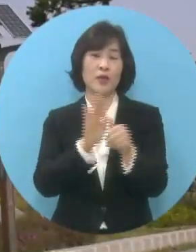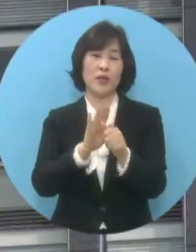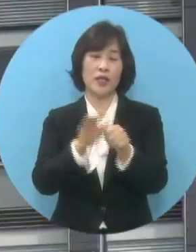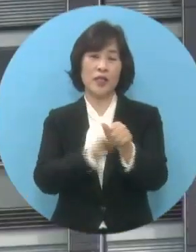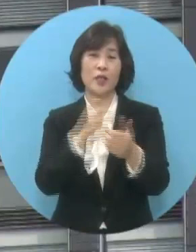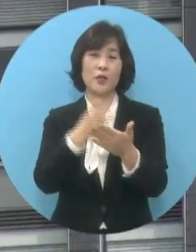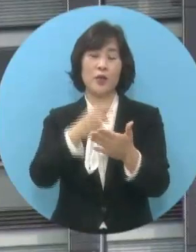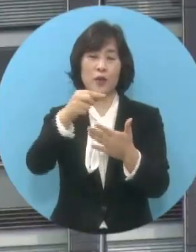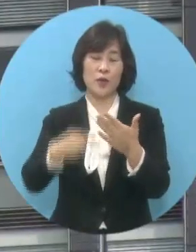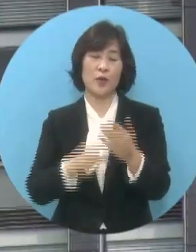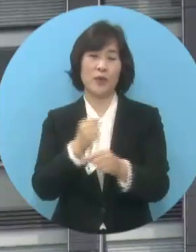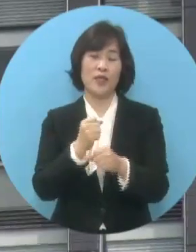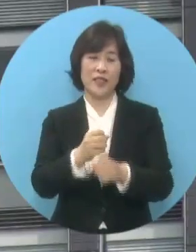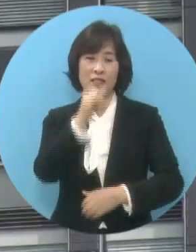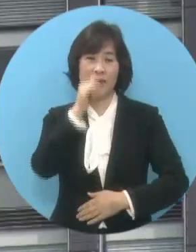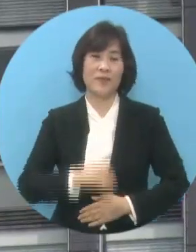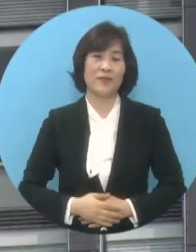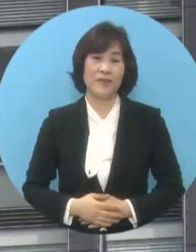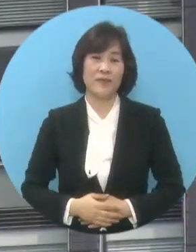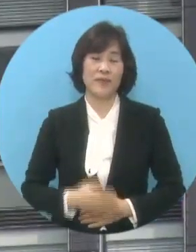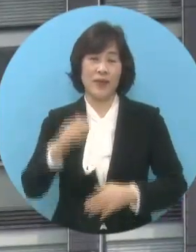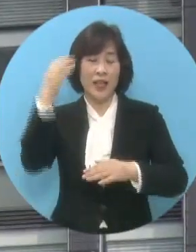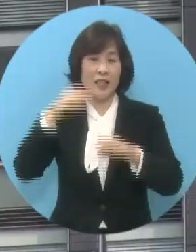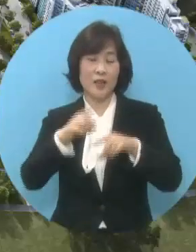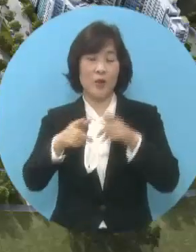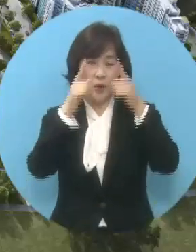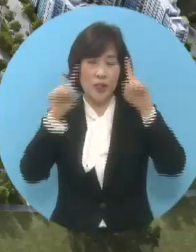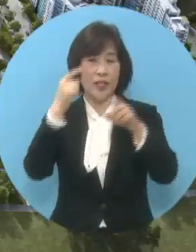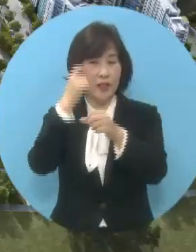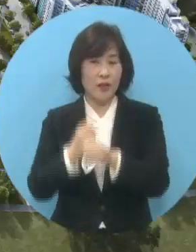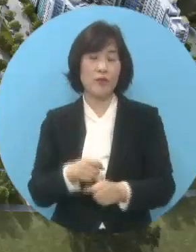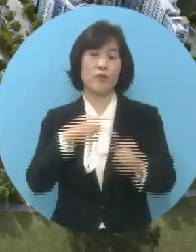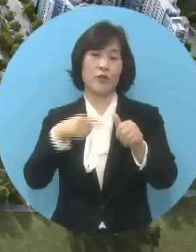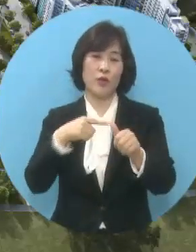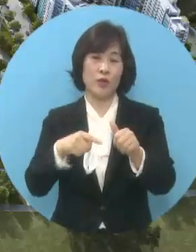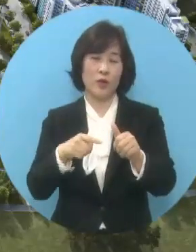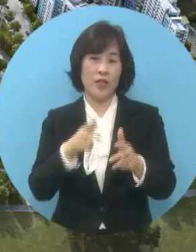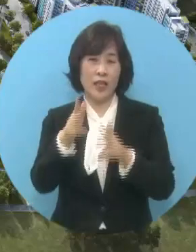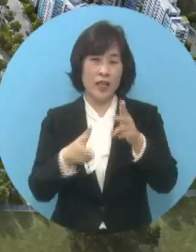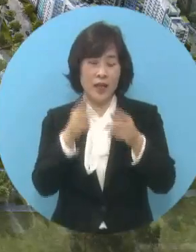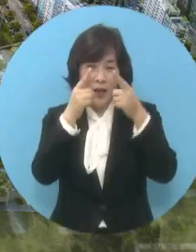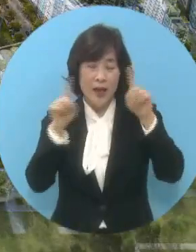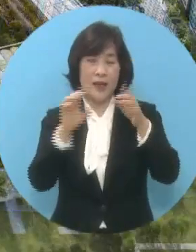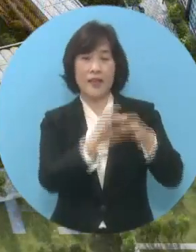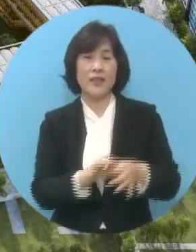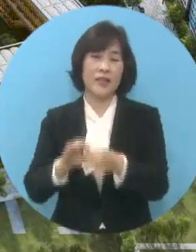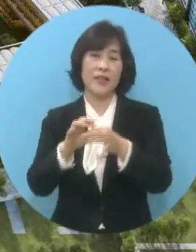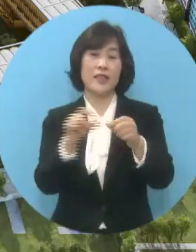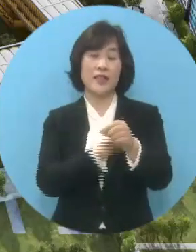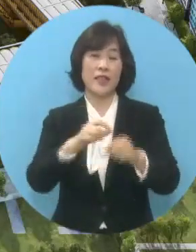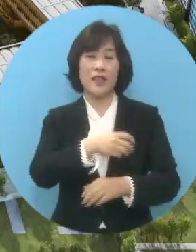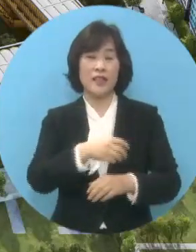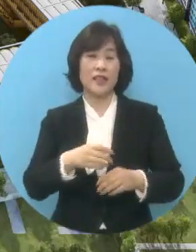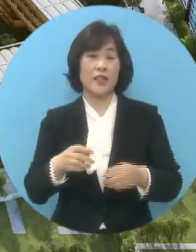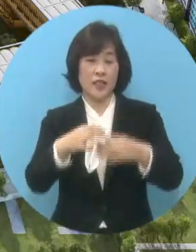지원하는 특례조항 등을 규정하고 있습니다. 한전공대는 연구, 교육, 산학연을 아우르는 에너지특화